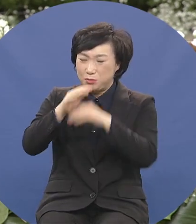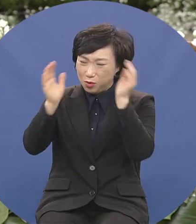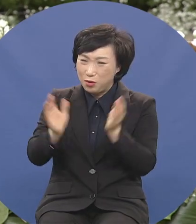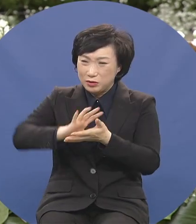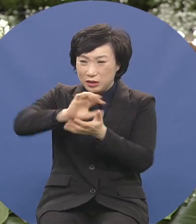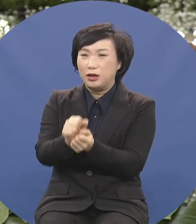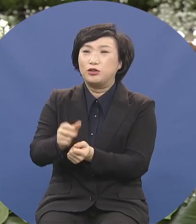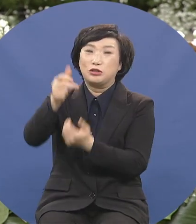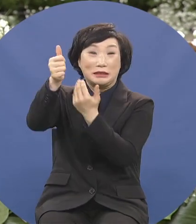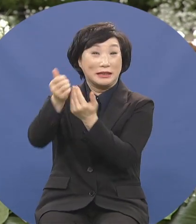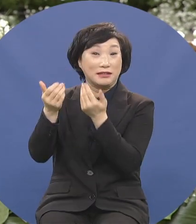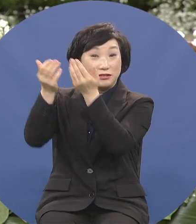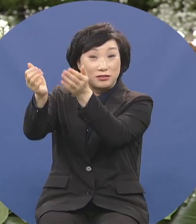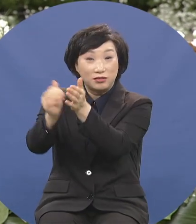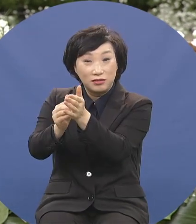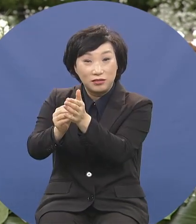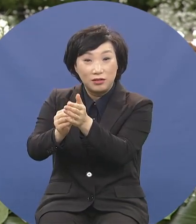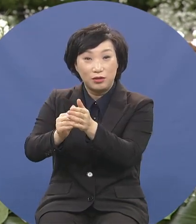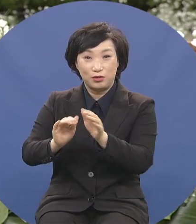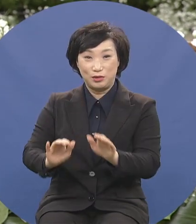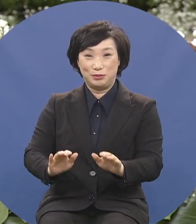주께 드렸는데,